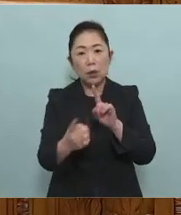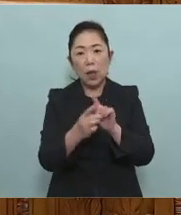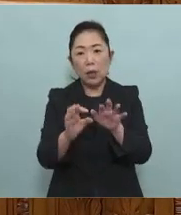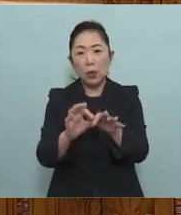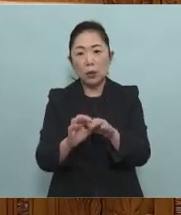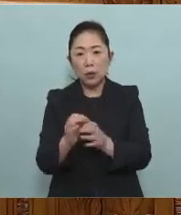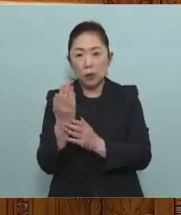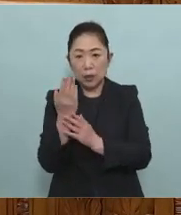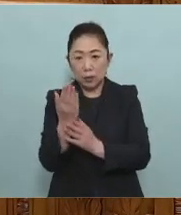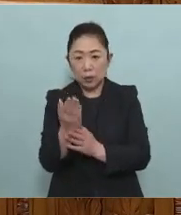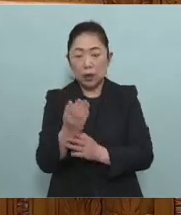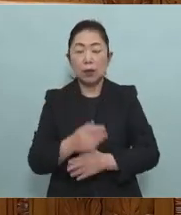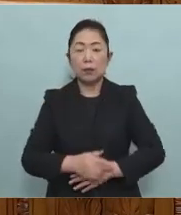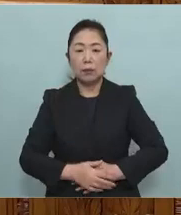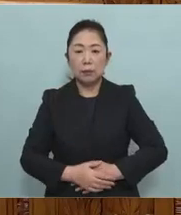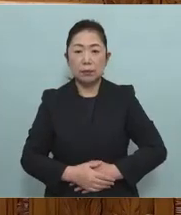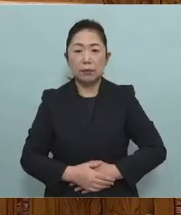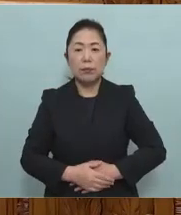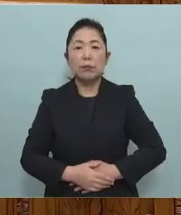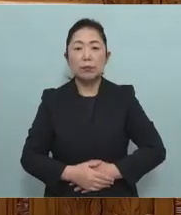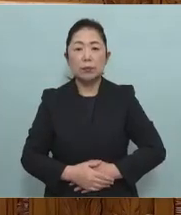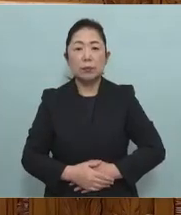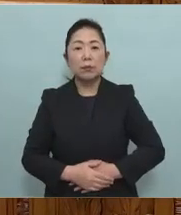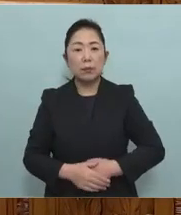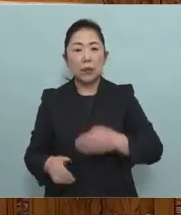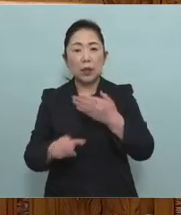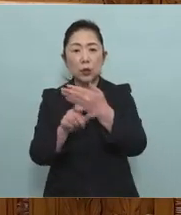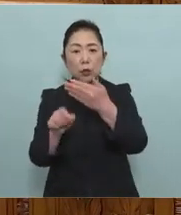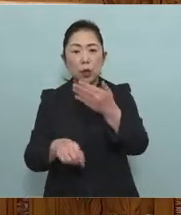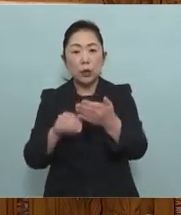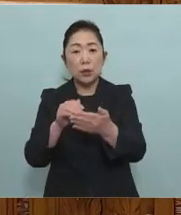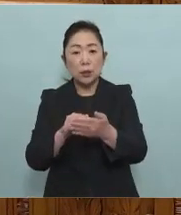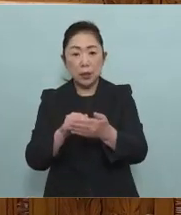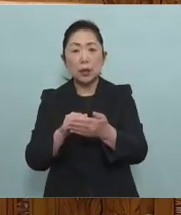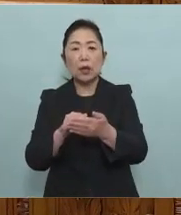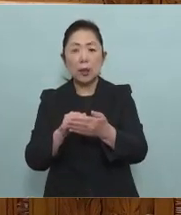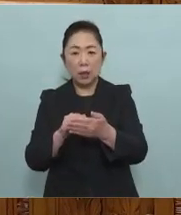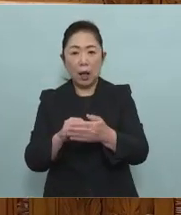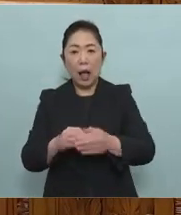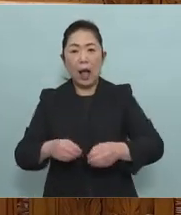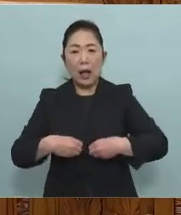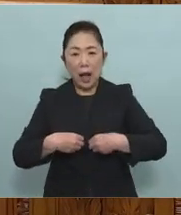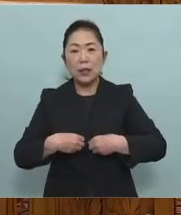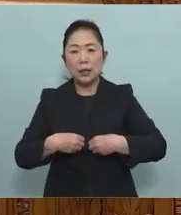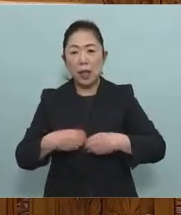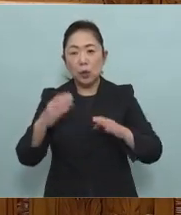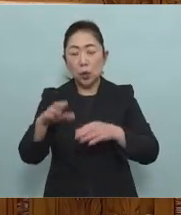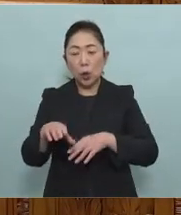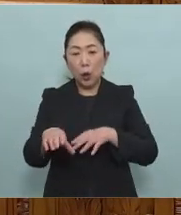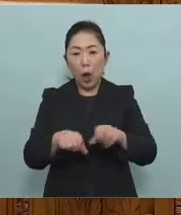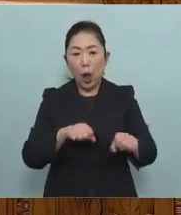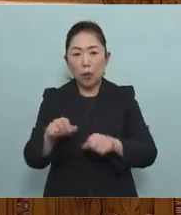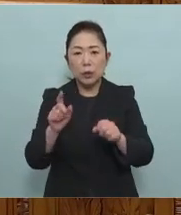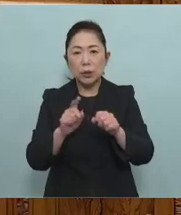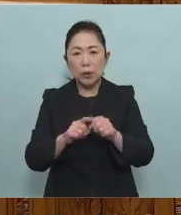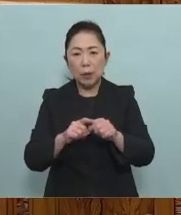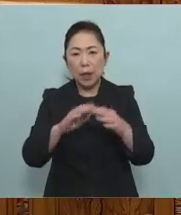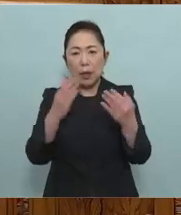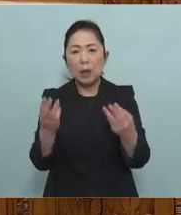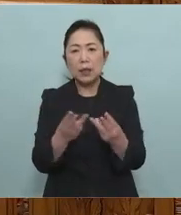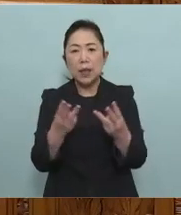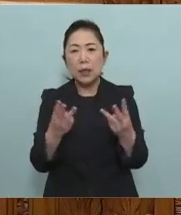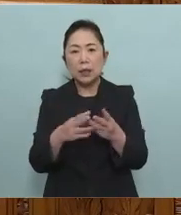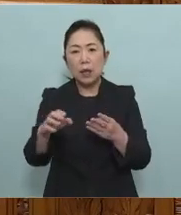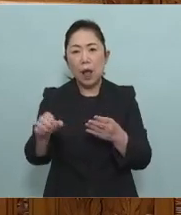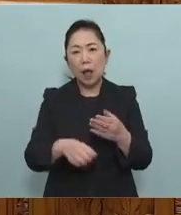お聞かせください。先月末から感染状況の詳細を把握する全数把握が見直され、詳細を把握する